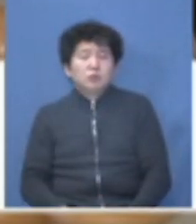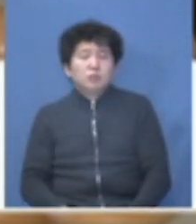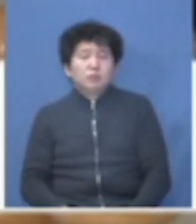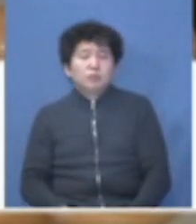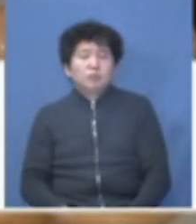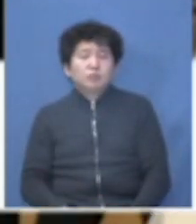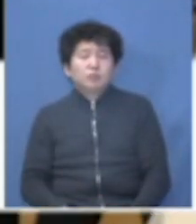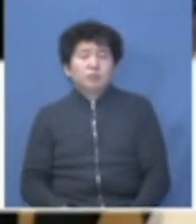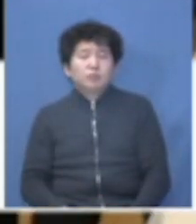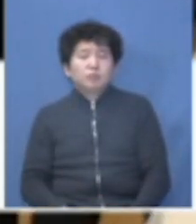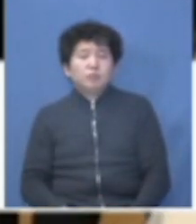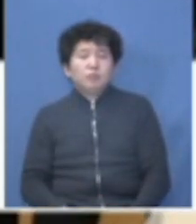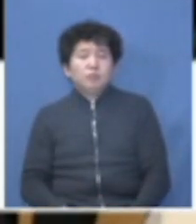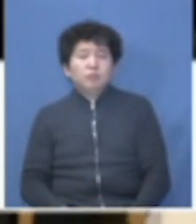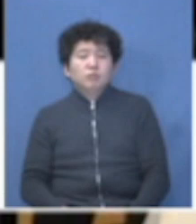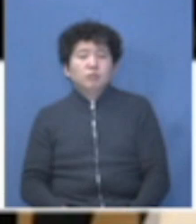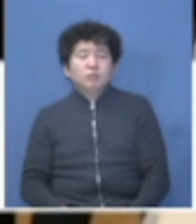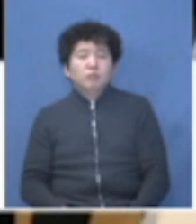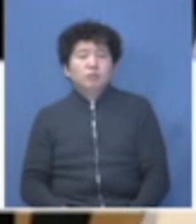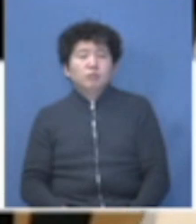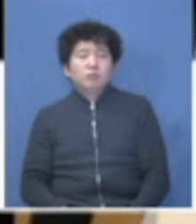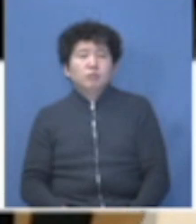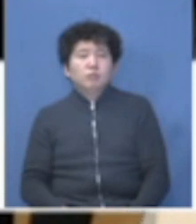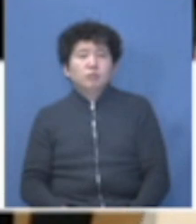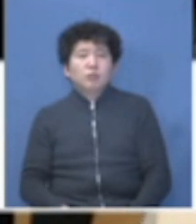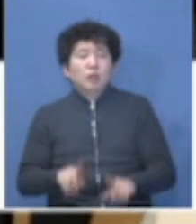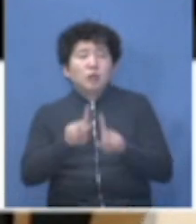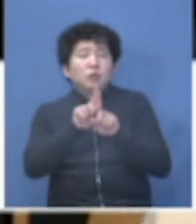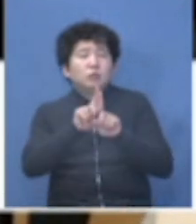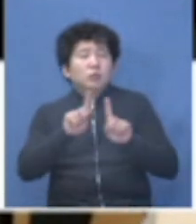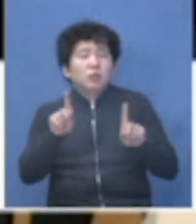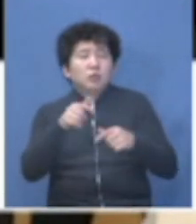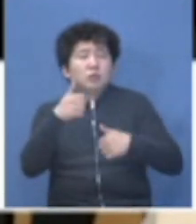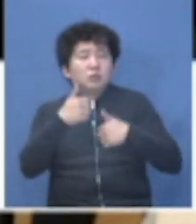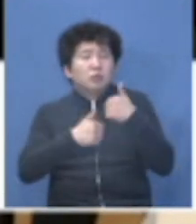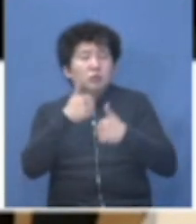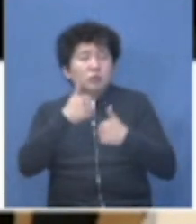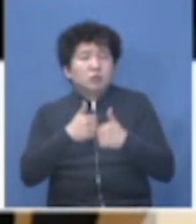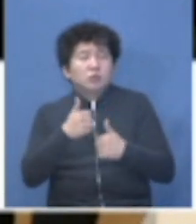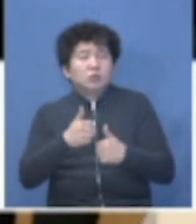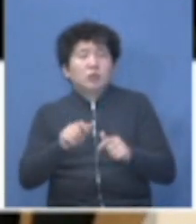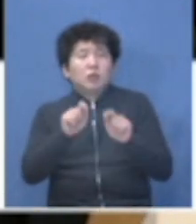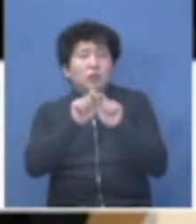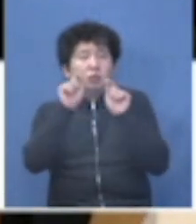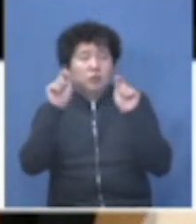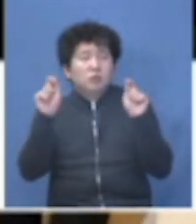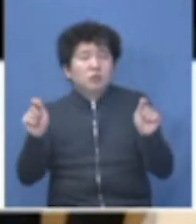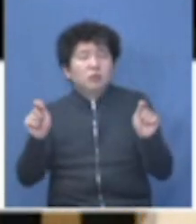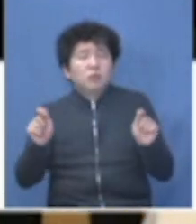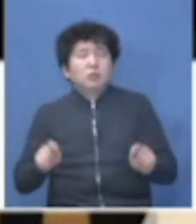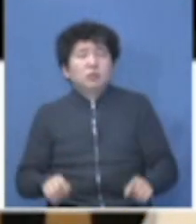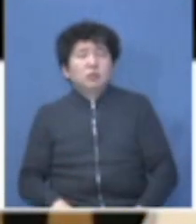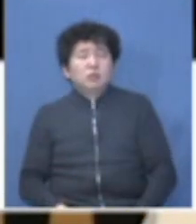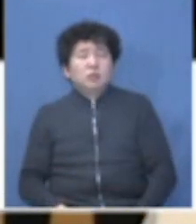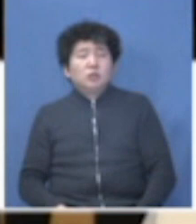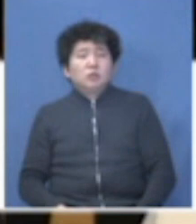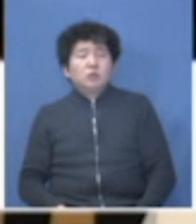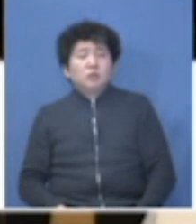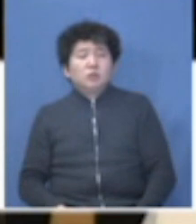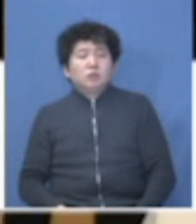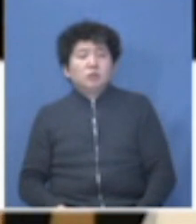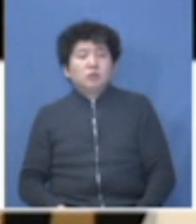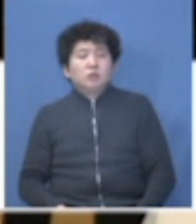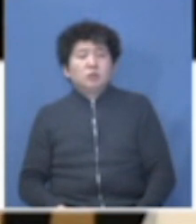и журналисты. Поистине уникальное мероприятие проходит. Это открытый турнир по шахматам,